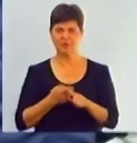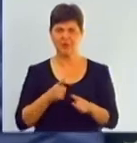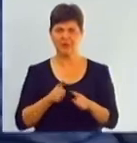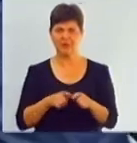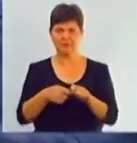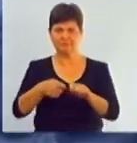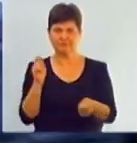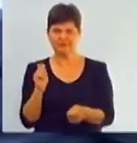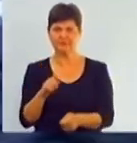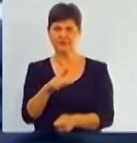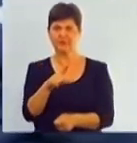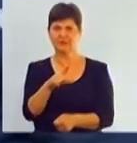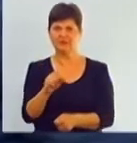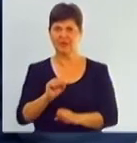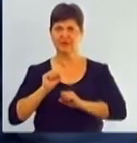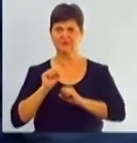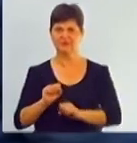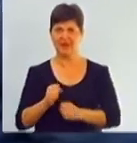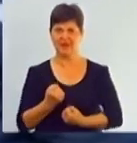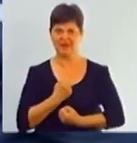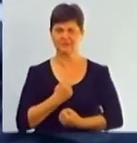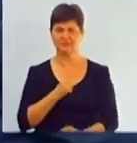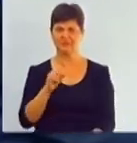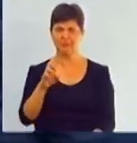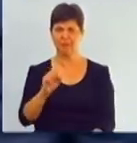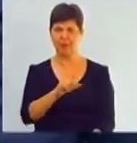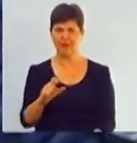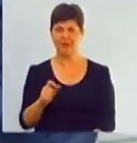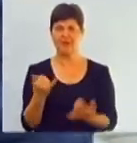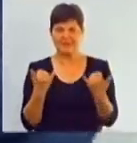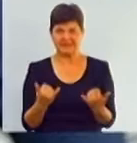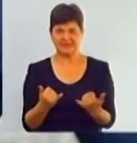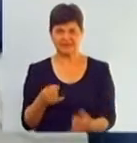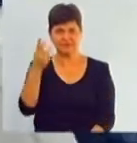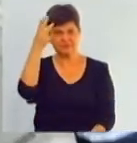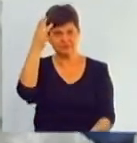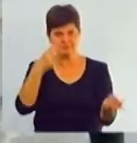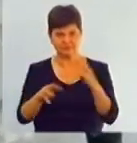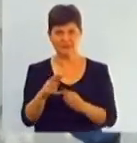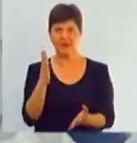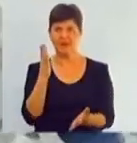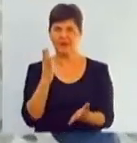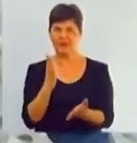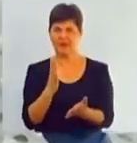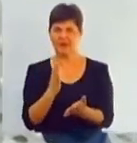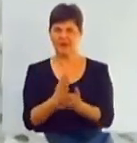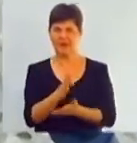паха. Тобто вони вже більш сучасніші. Також є прилад,